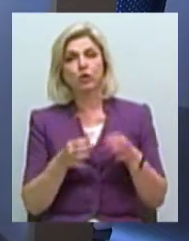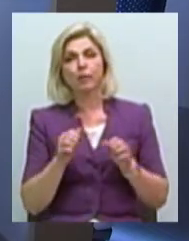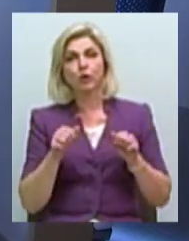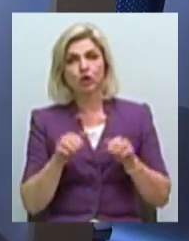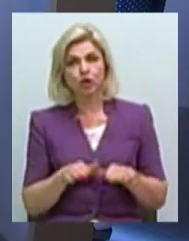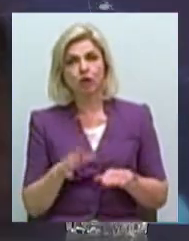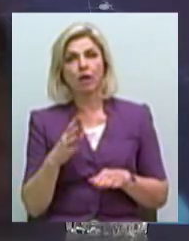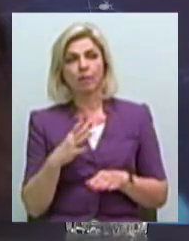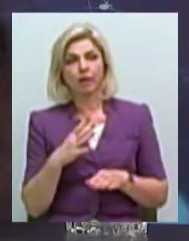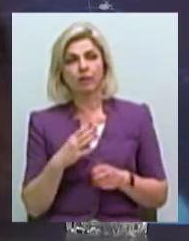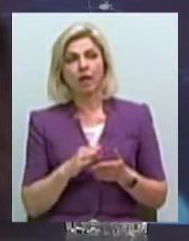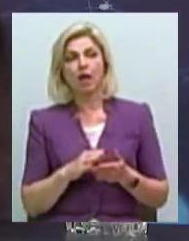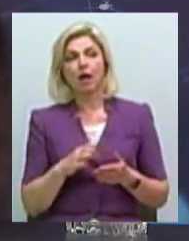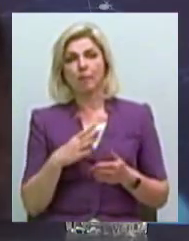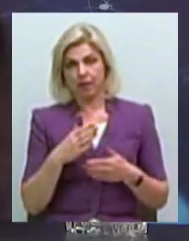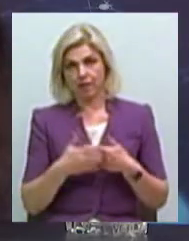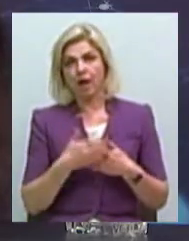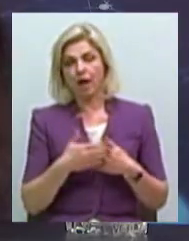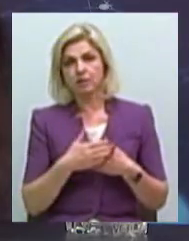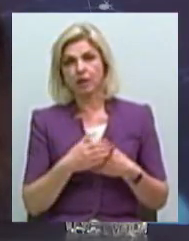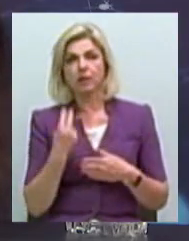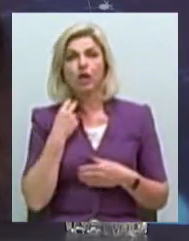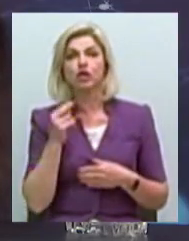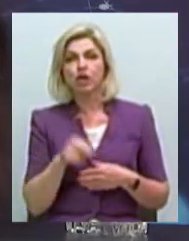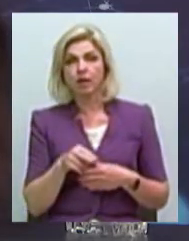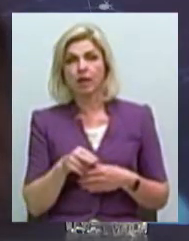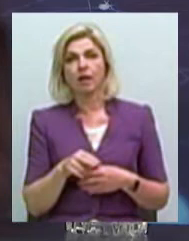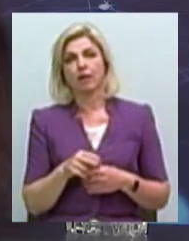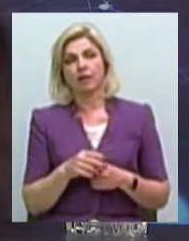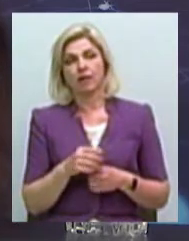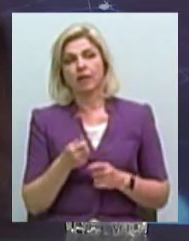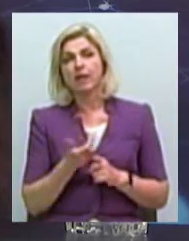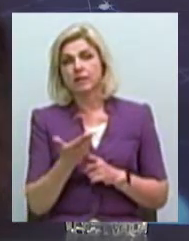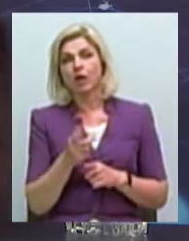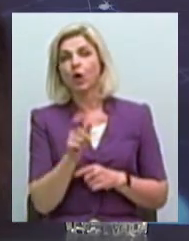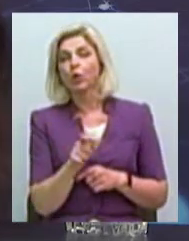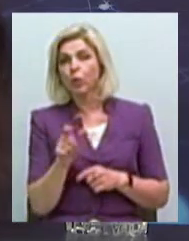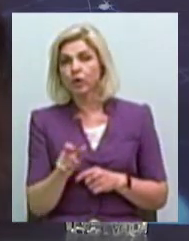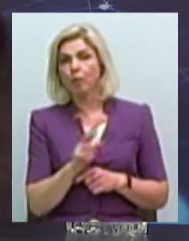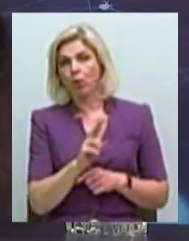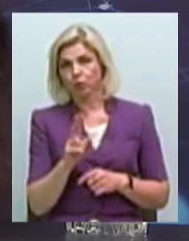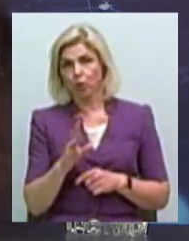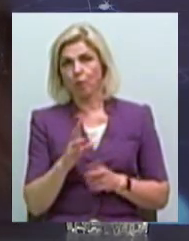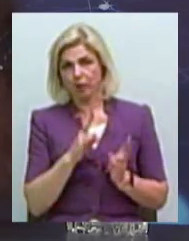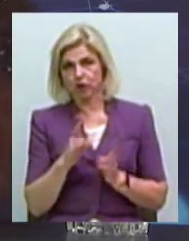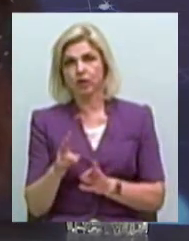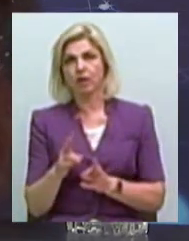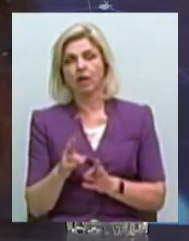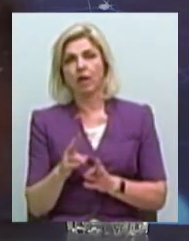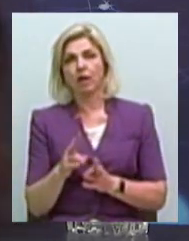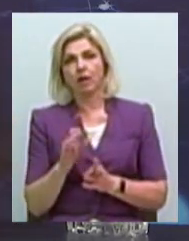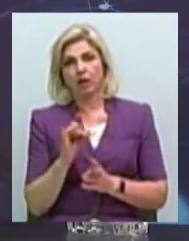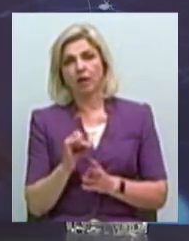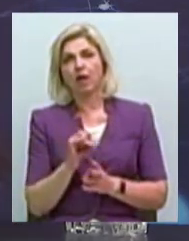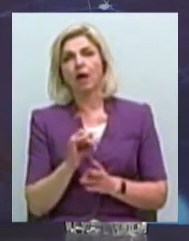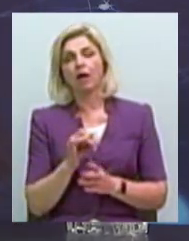было вынесено мера наказания в виде лишения свободы нескольким людям, которые причинили увечья, которые